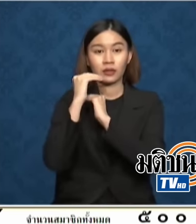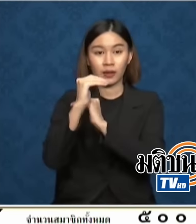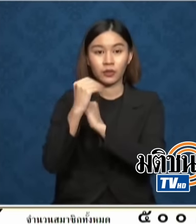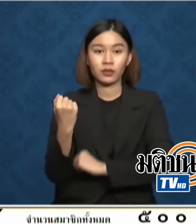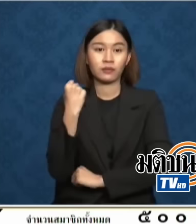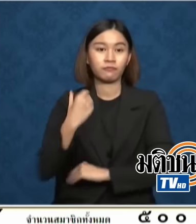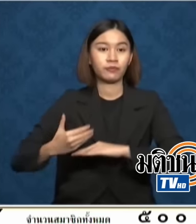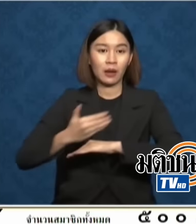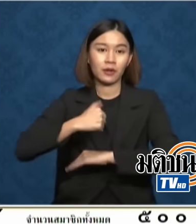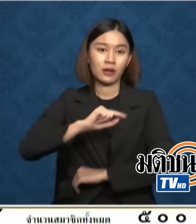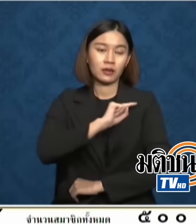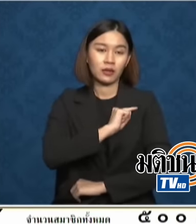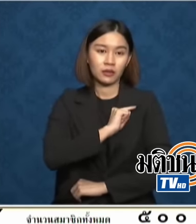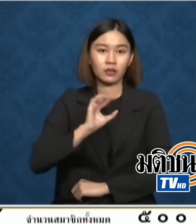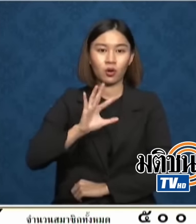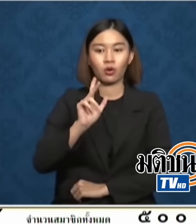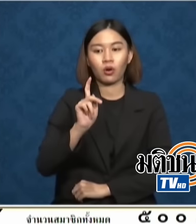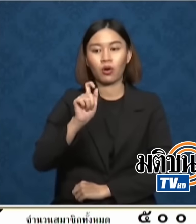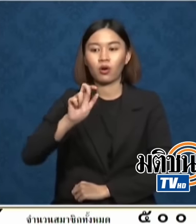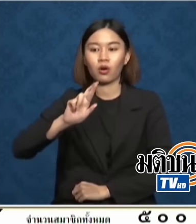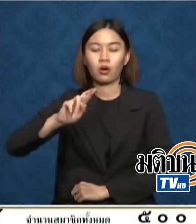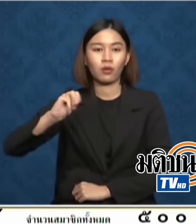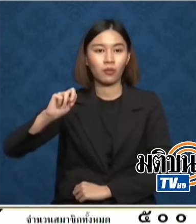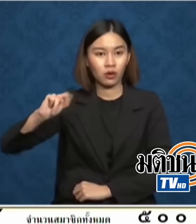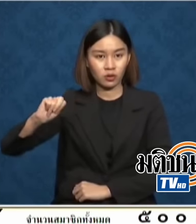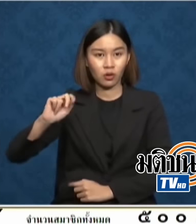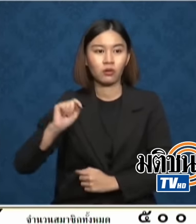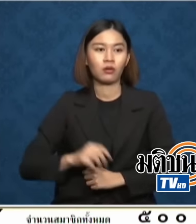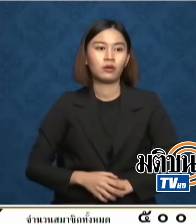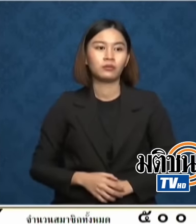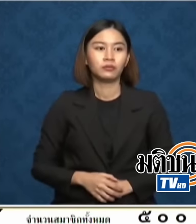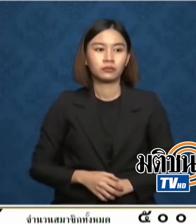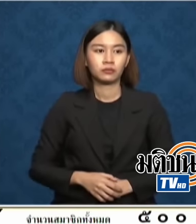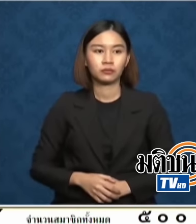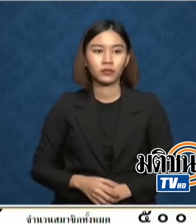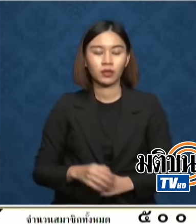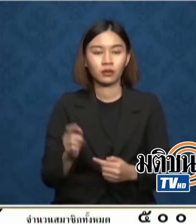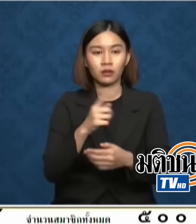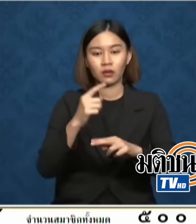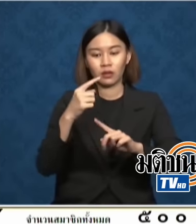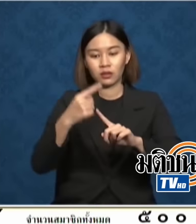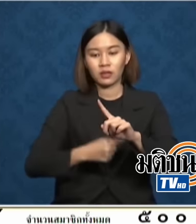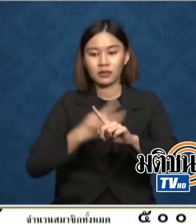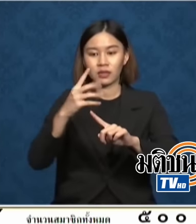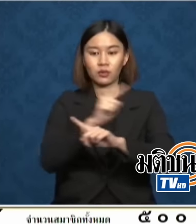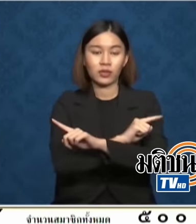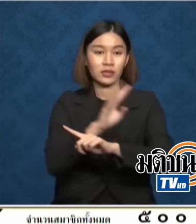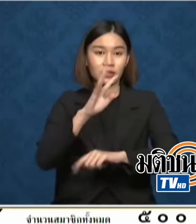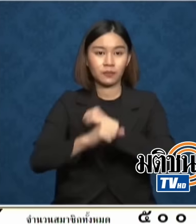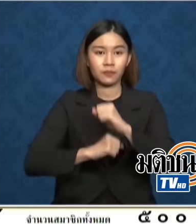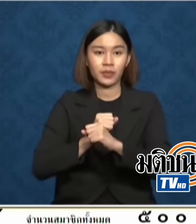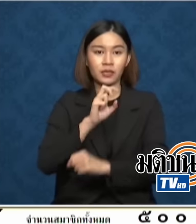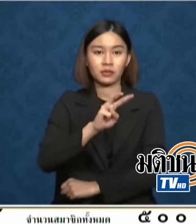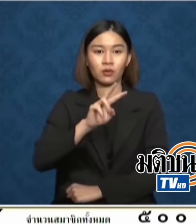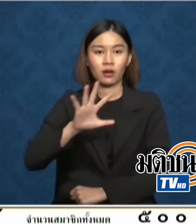อำนาจหน้าที่ของกองอำนวยการรักษาความมั่นคงภายในราชอาณาจักรลงวันที่4เมษายน